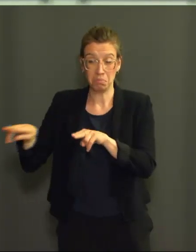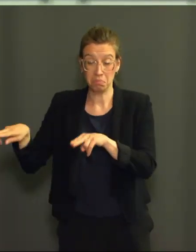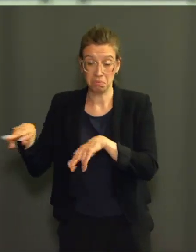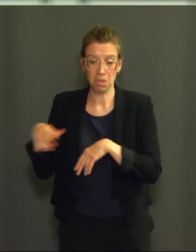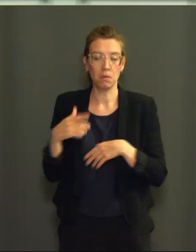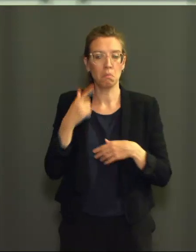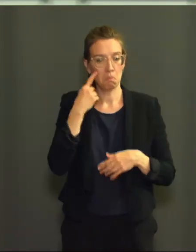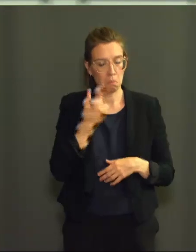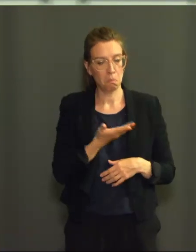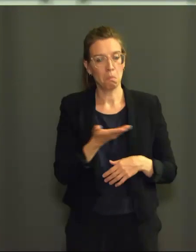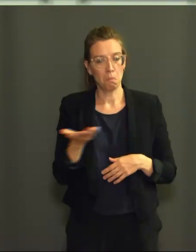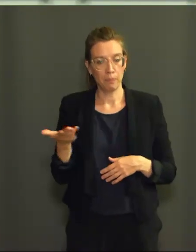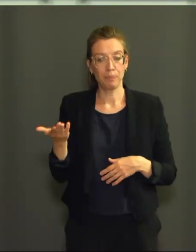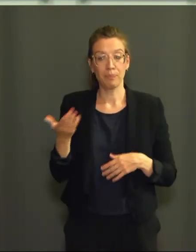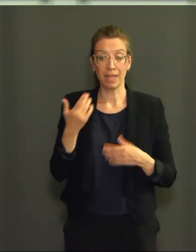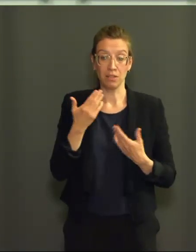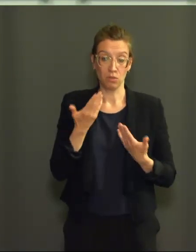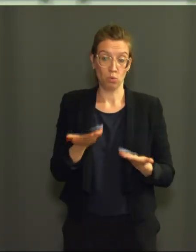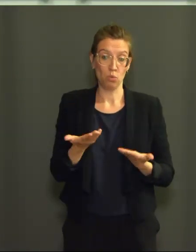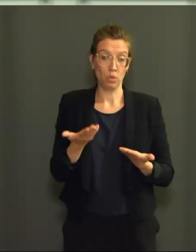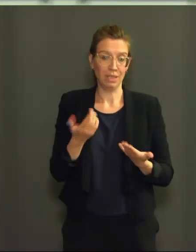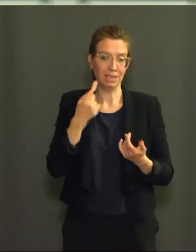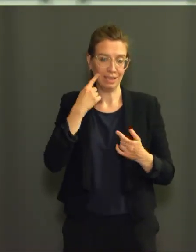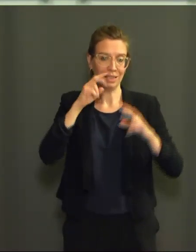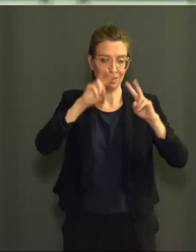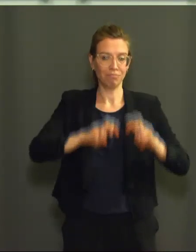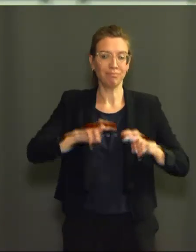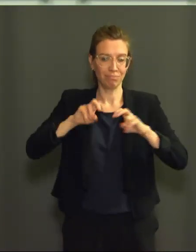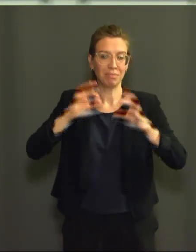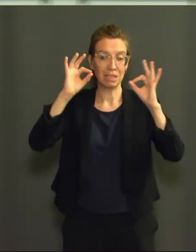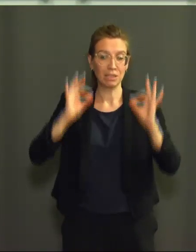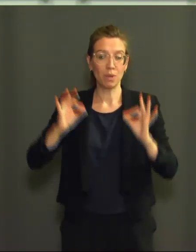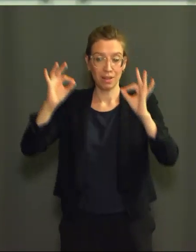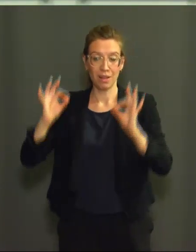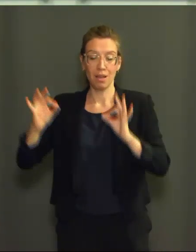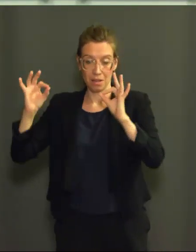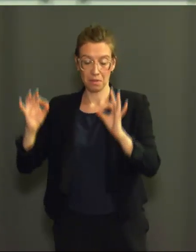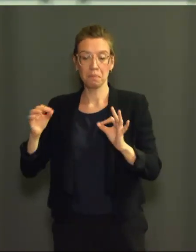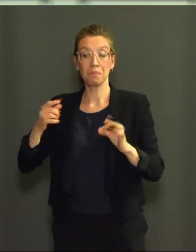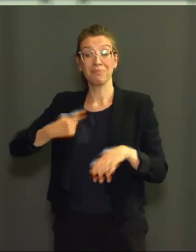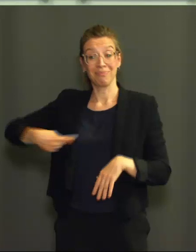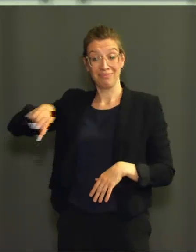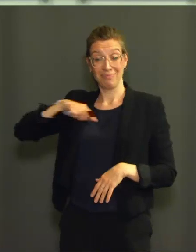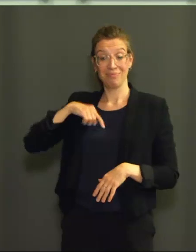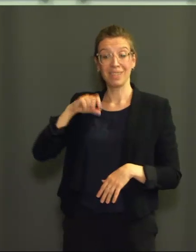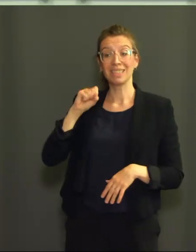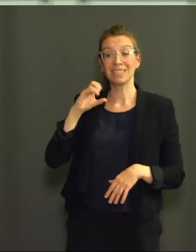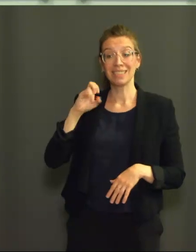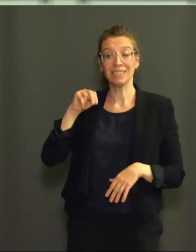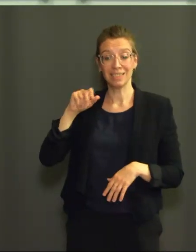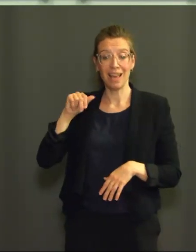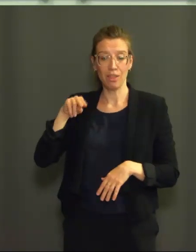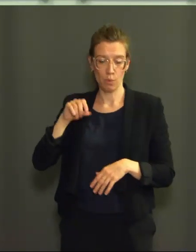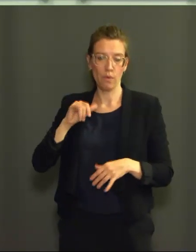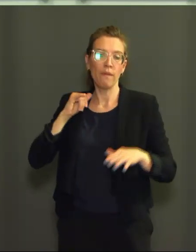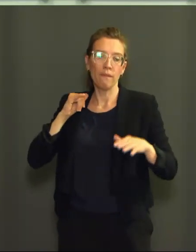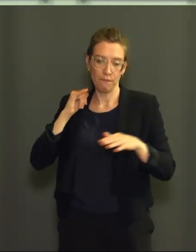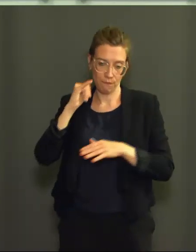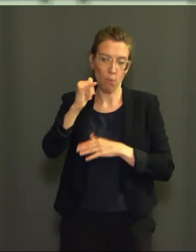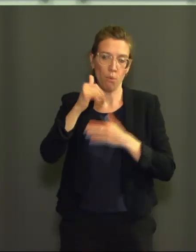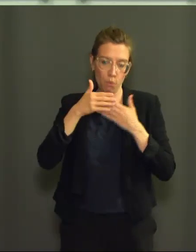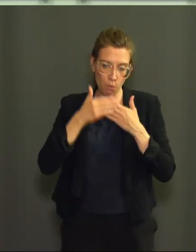Ook in de toekomst zal Cienzano de doorbraakinfecties verder van nabij onderzoeken en bijkomend